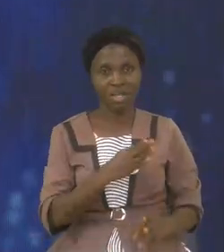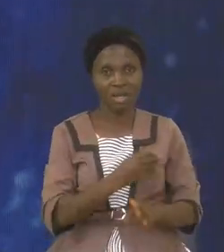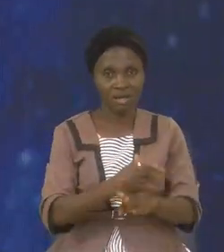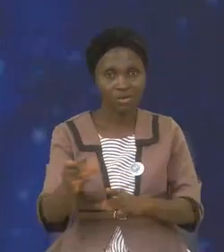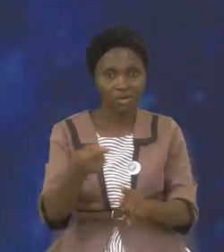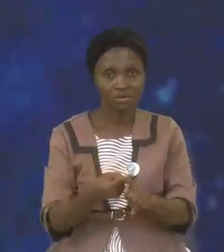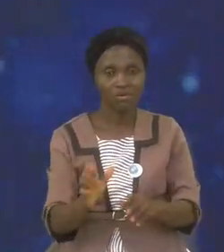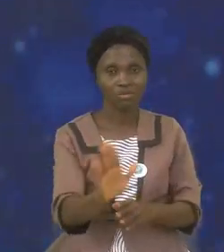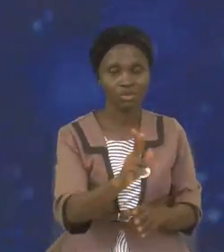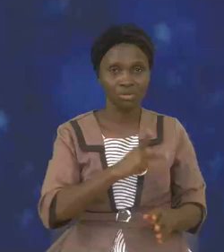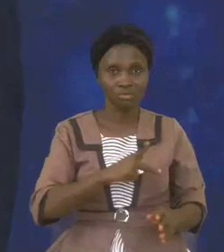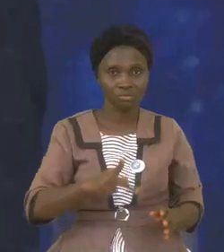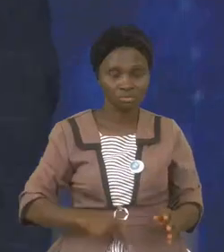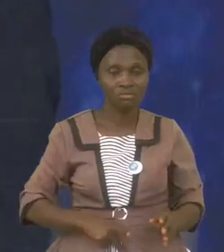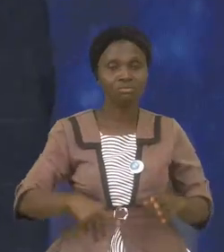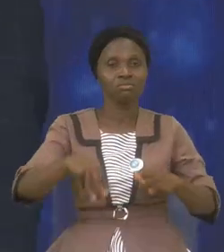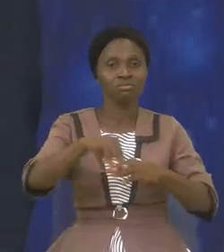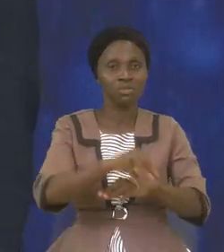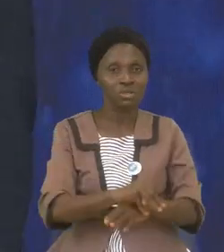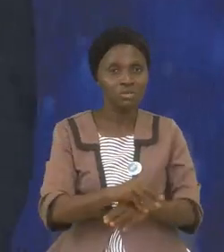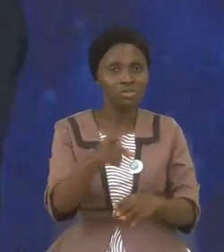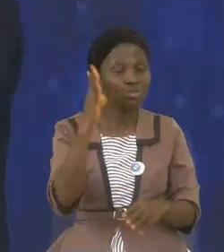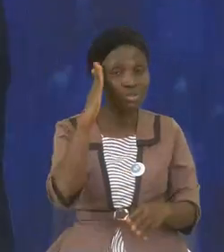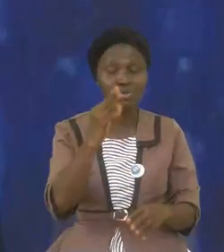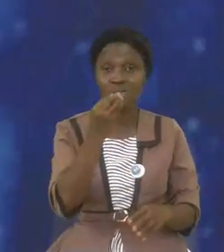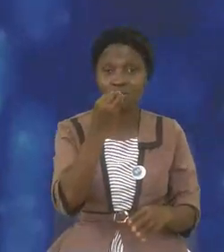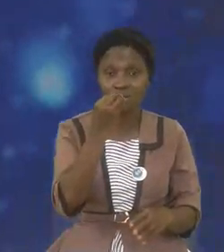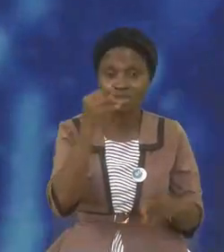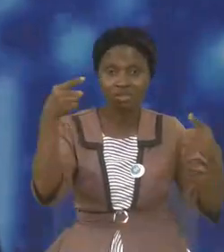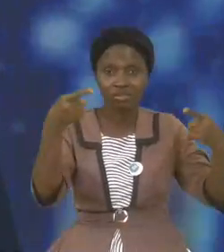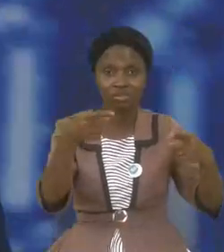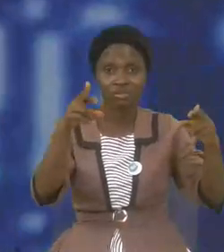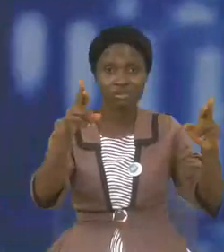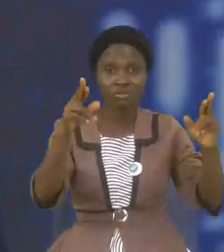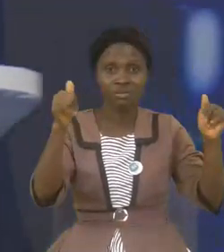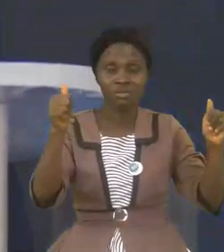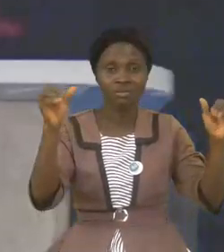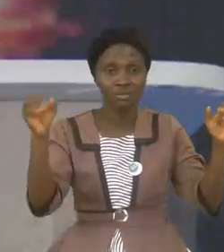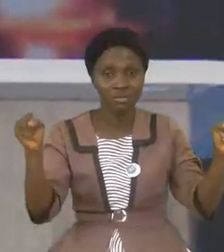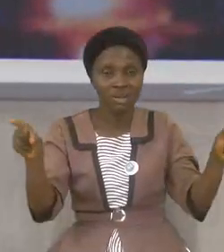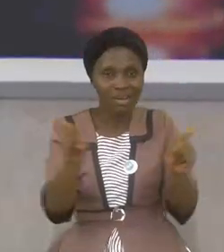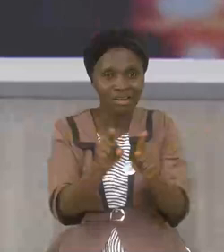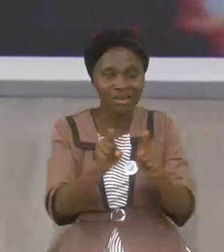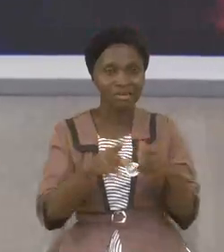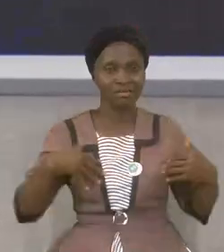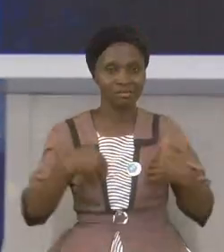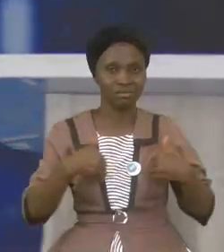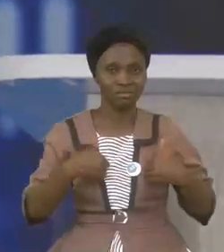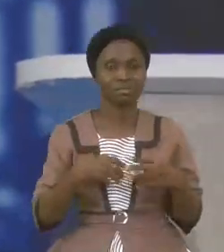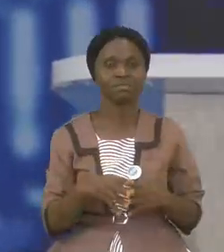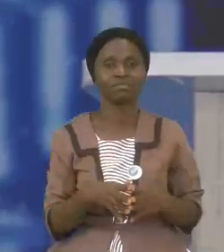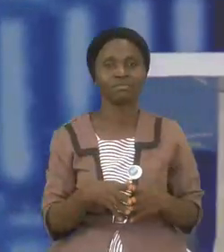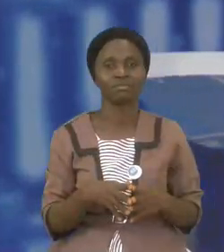du milieu des hommes et de ton royaume. Tu vas manger, ou bien